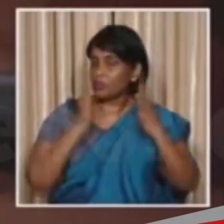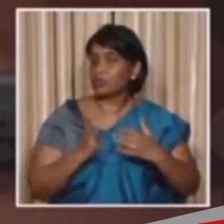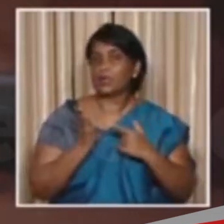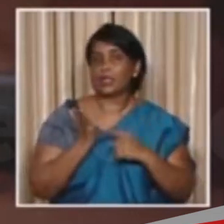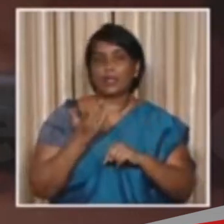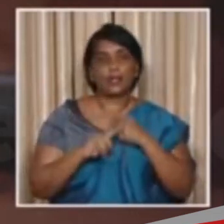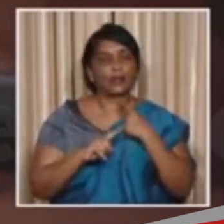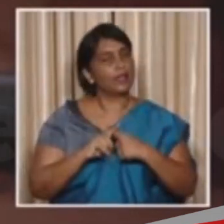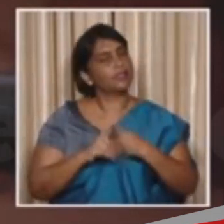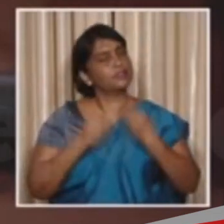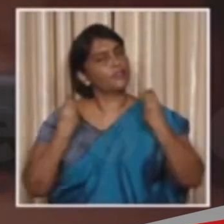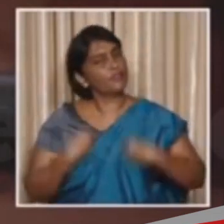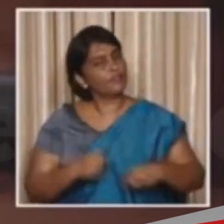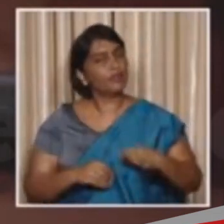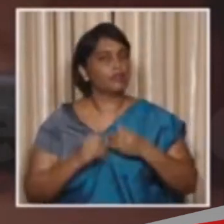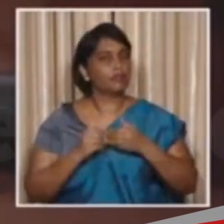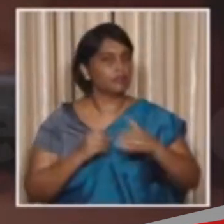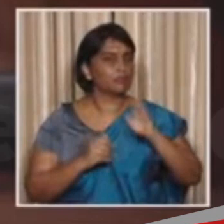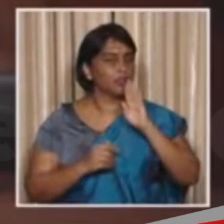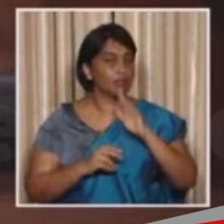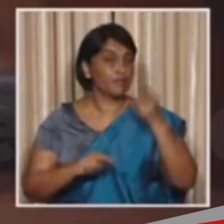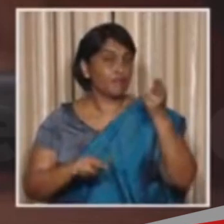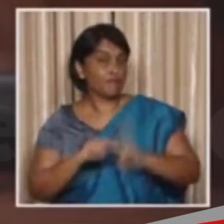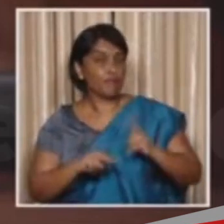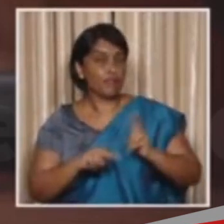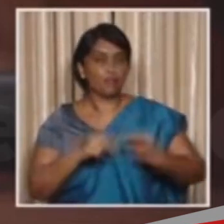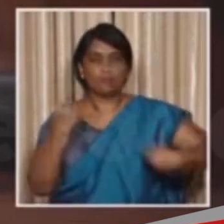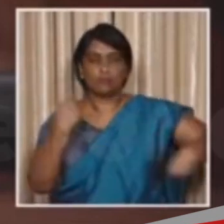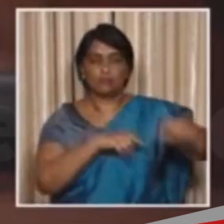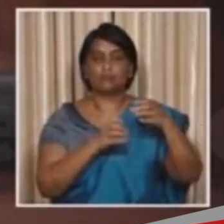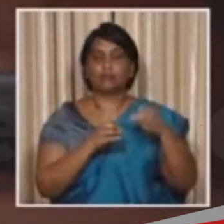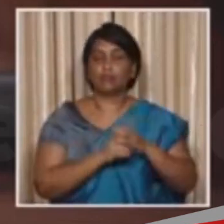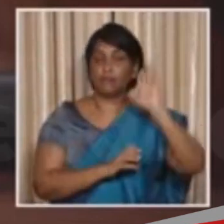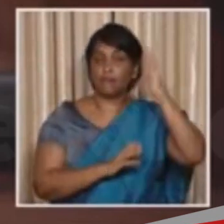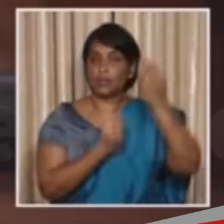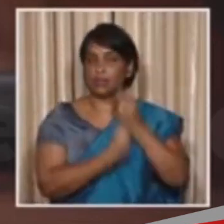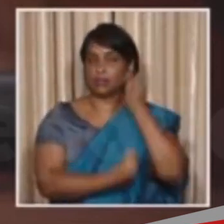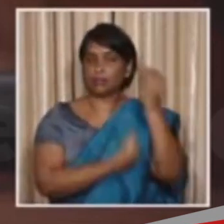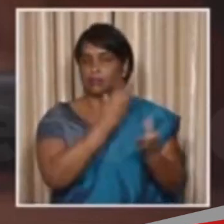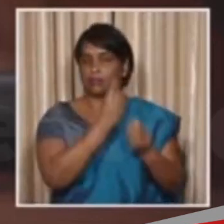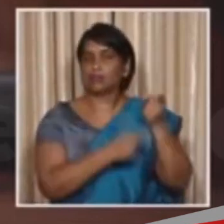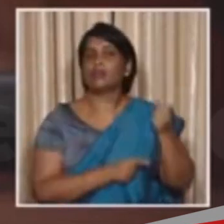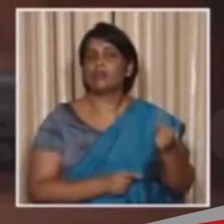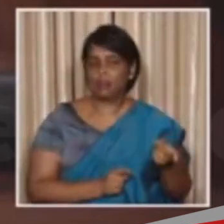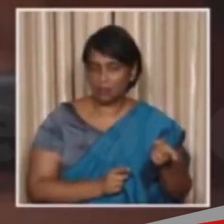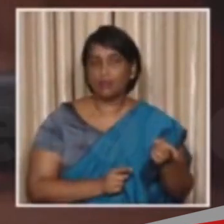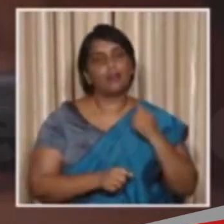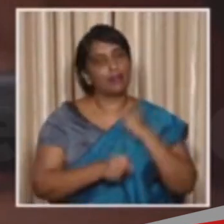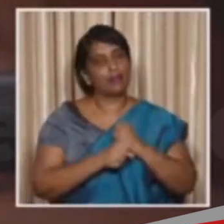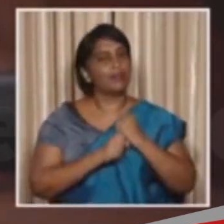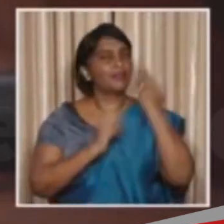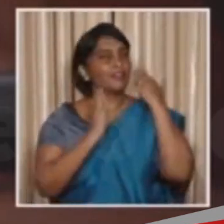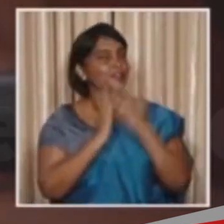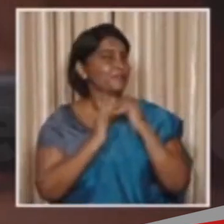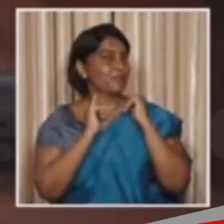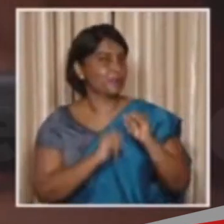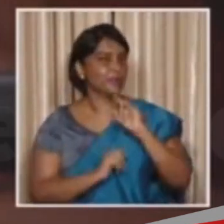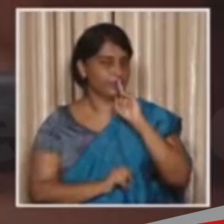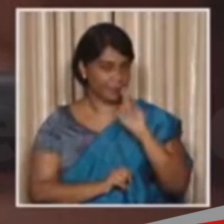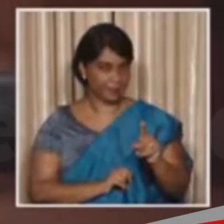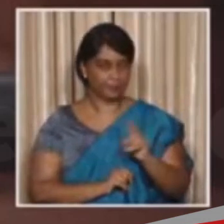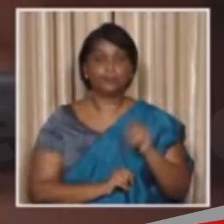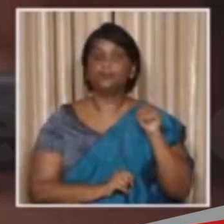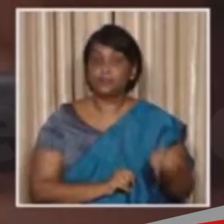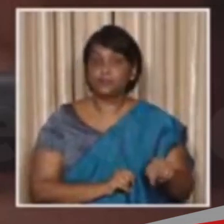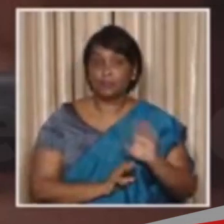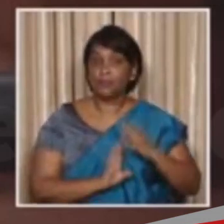අහිමි කර ගනිමින් සිටින බවටද ගජමිතුරු සමාගම් වලට විශේෂ වරප්‍රසාද ලබා දෙමින් සිටින බවටද ආණ්ඩුවට බරපතල චෝදනාවක් එල්ල වෙනවා. මේක